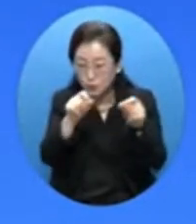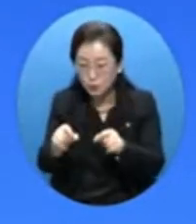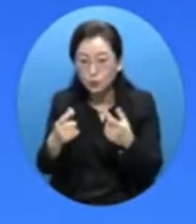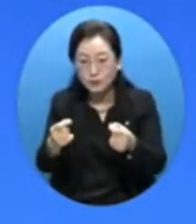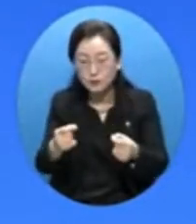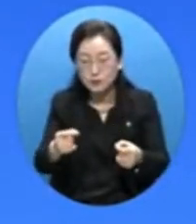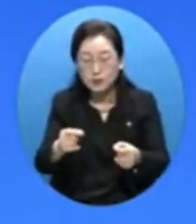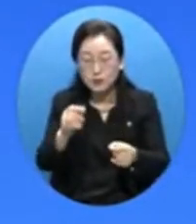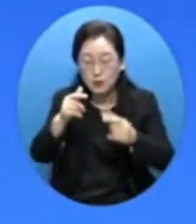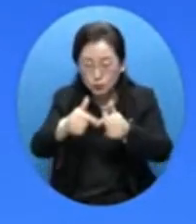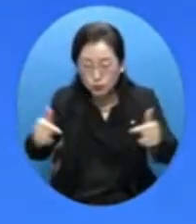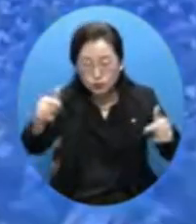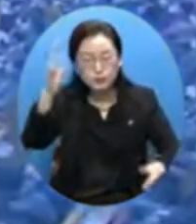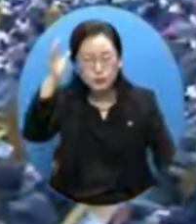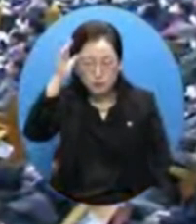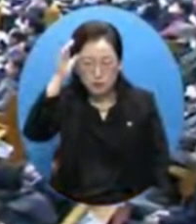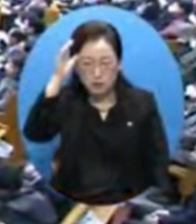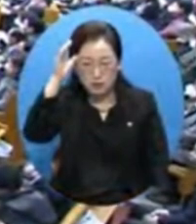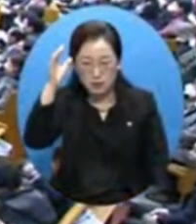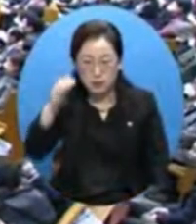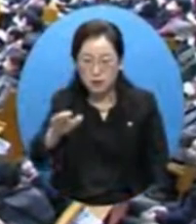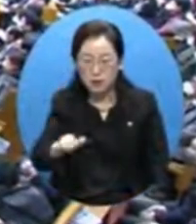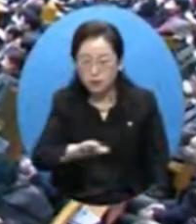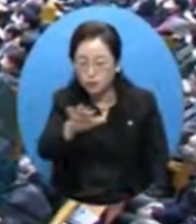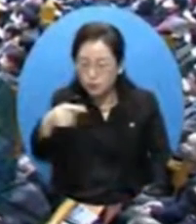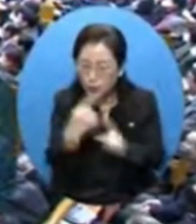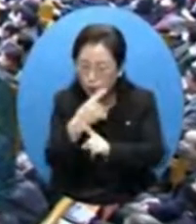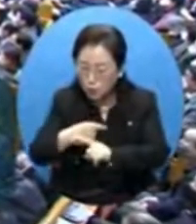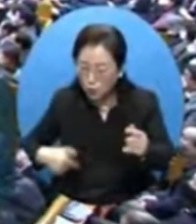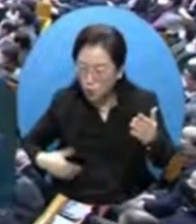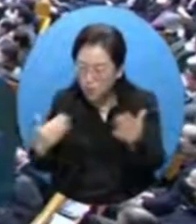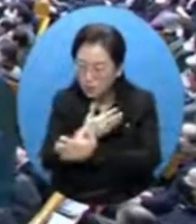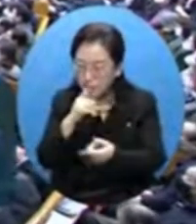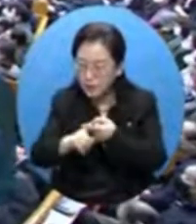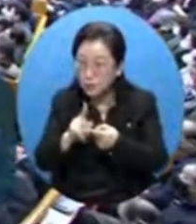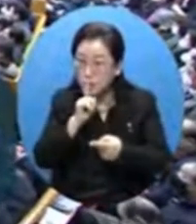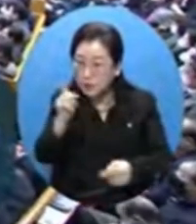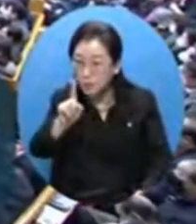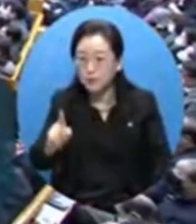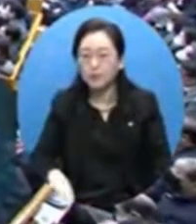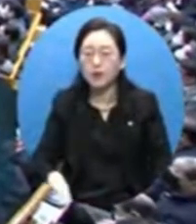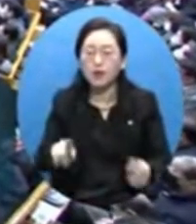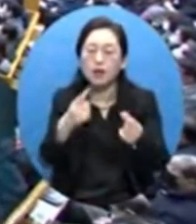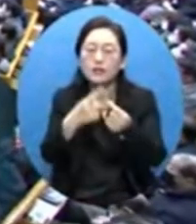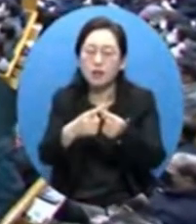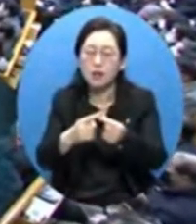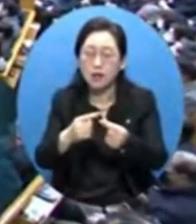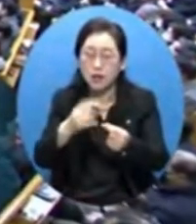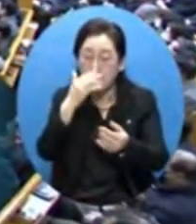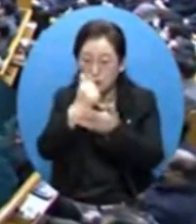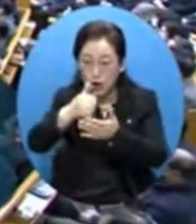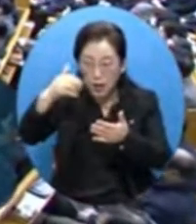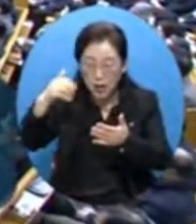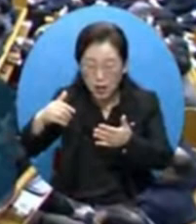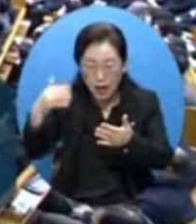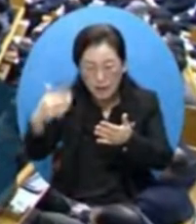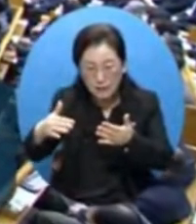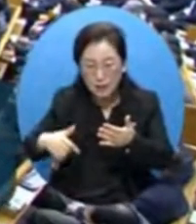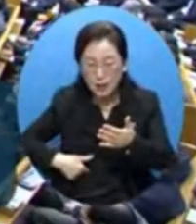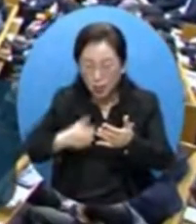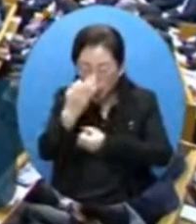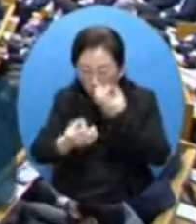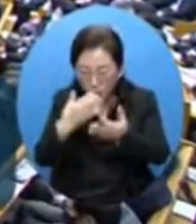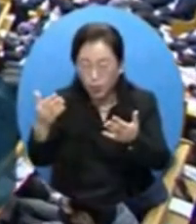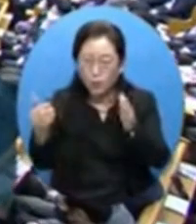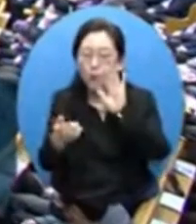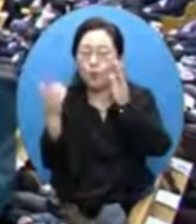기대하며 우리가 고쳐야 될 것, 회개해야 될 것을 강조했습니다. 먼저 자백하지 않은 죄가 있으면 완전히 그리고 공개적으로 자백하라.